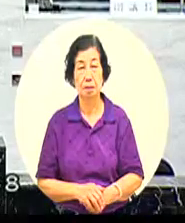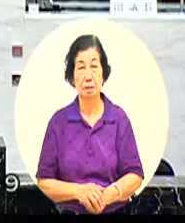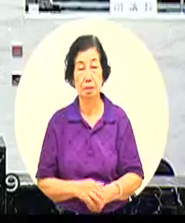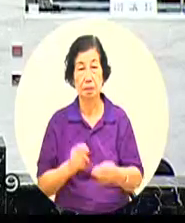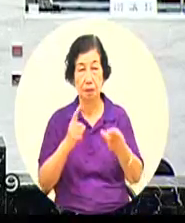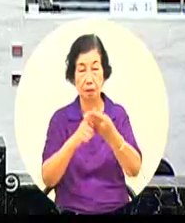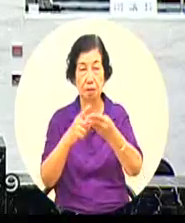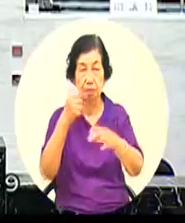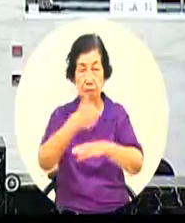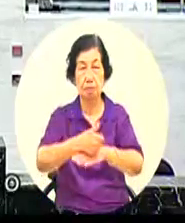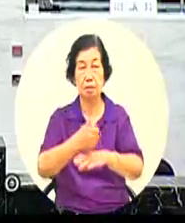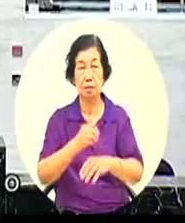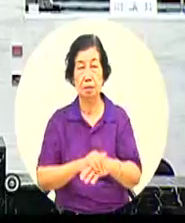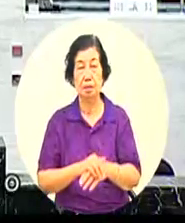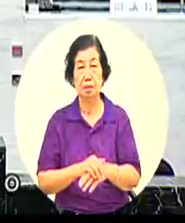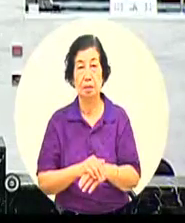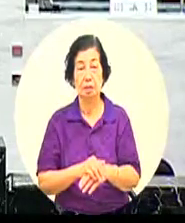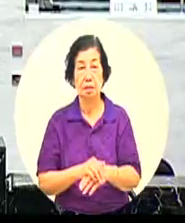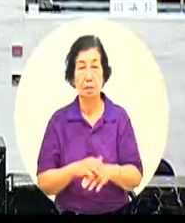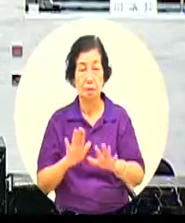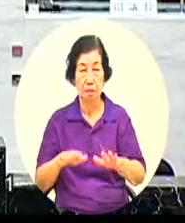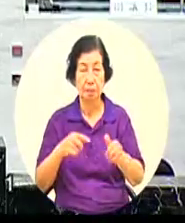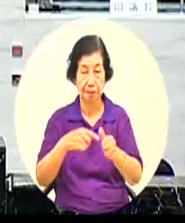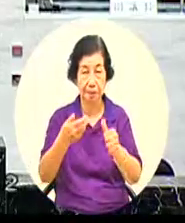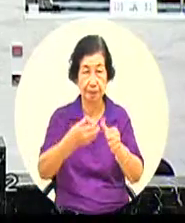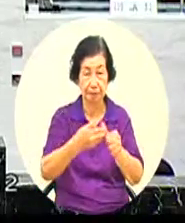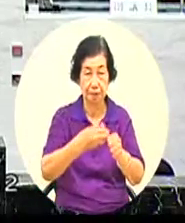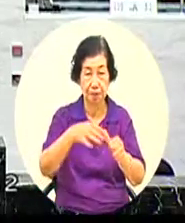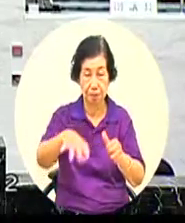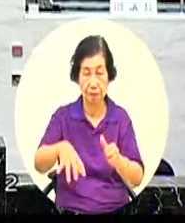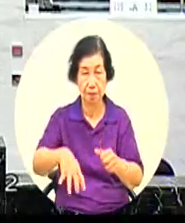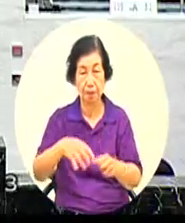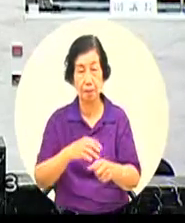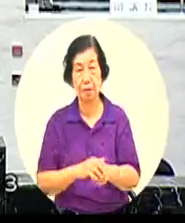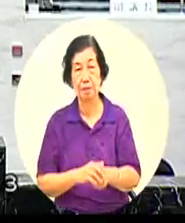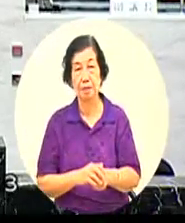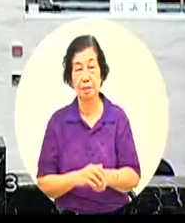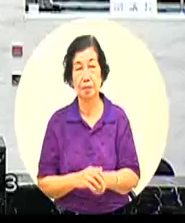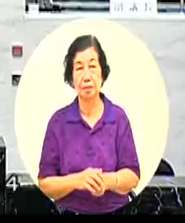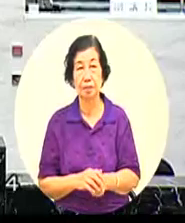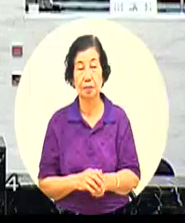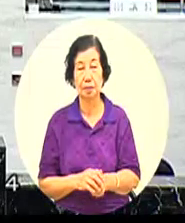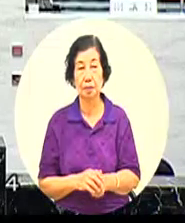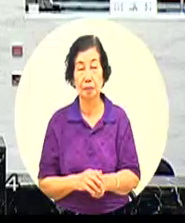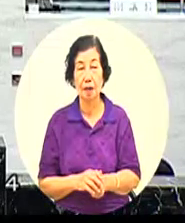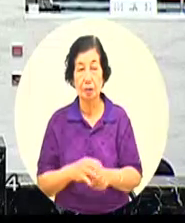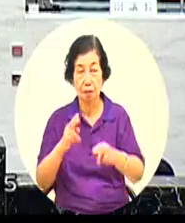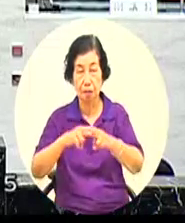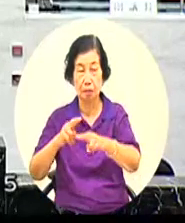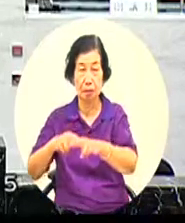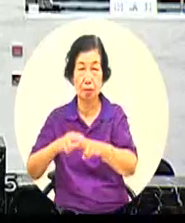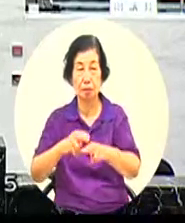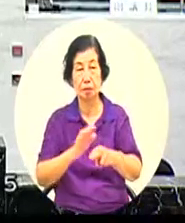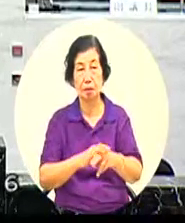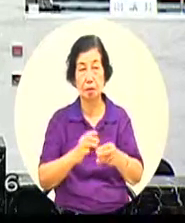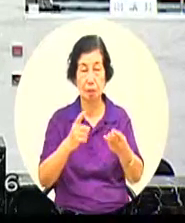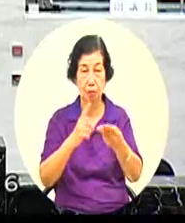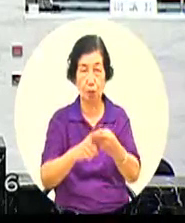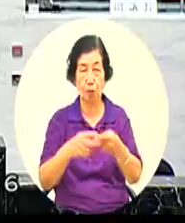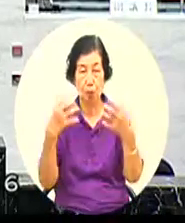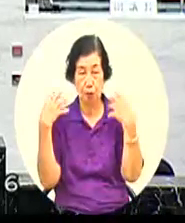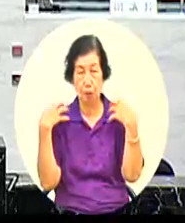主席好，今天教育部门所有列席的一二级单位主管哈，那